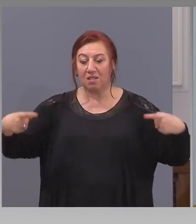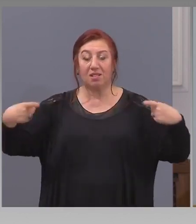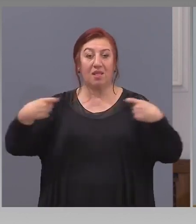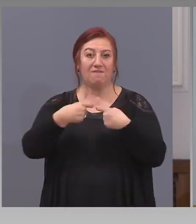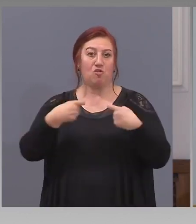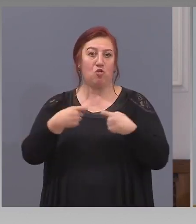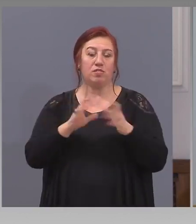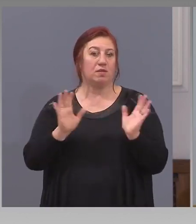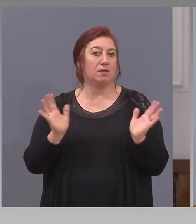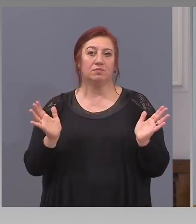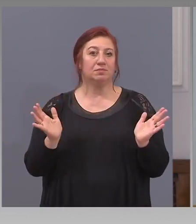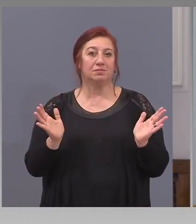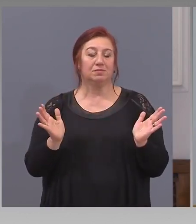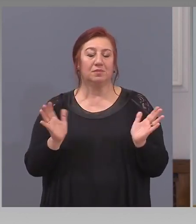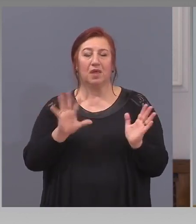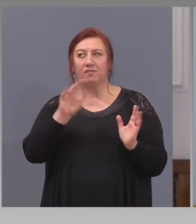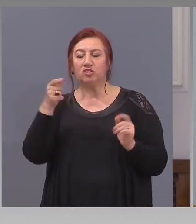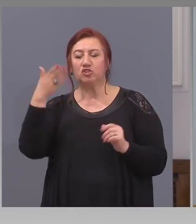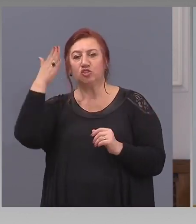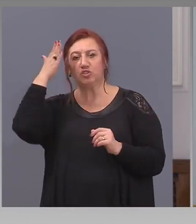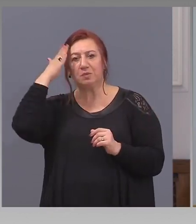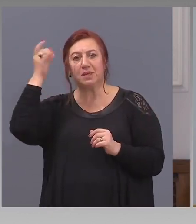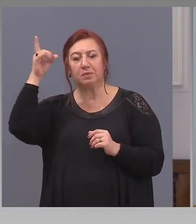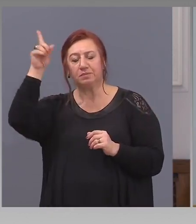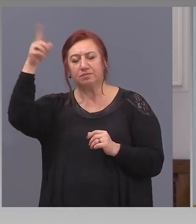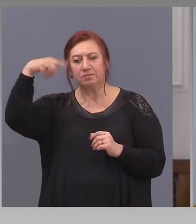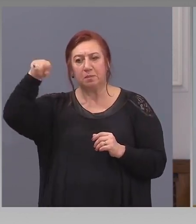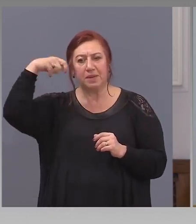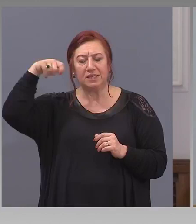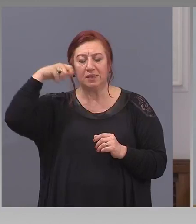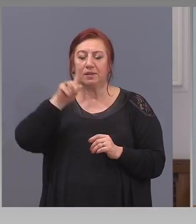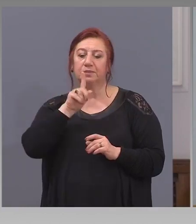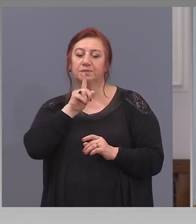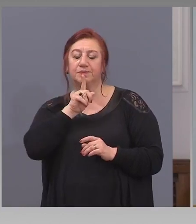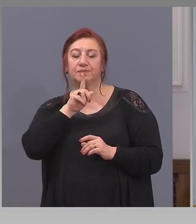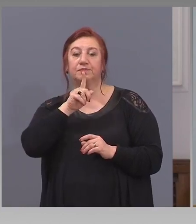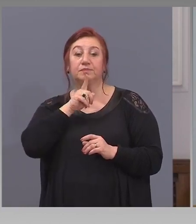вина. Но поне не съм чул тези.